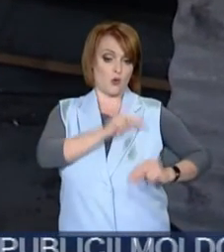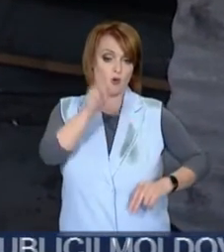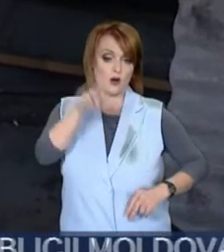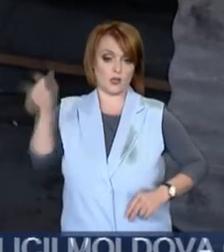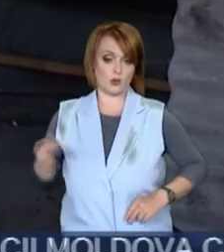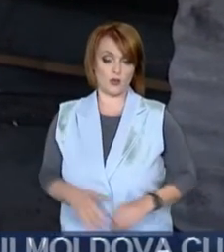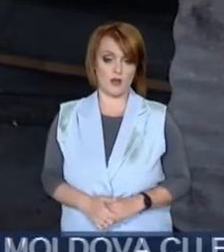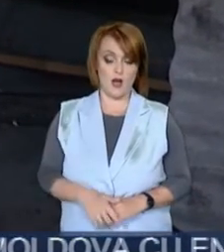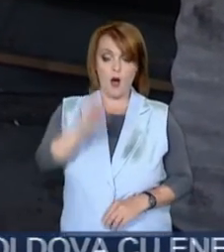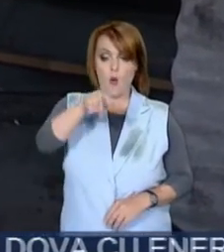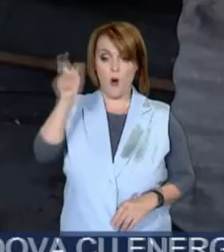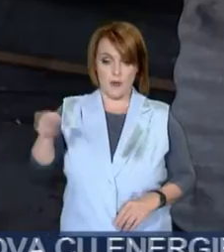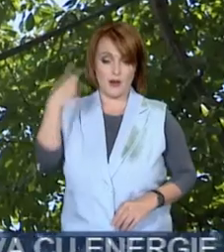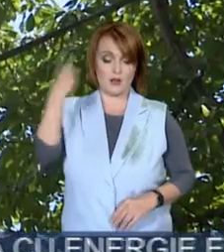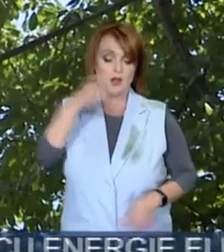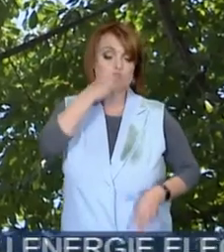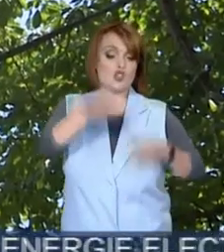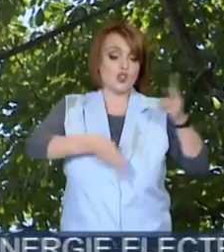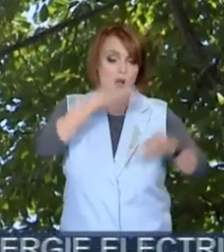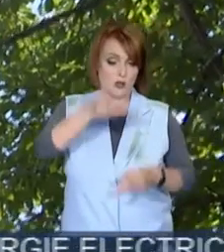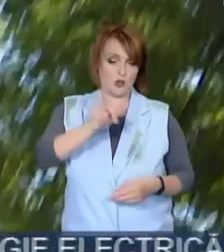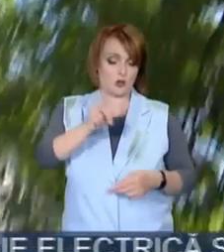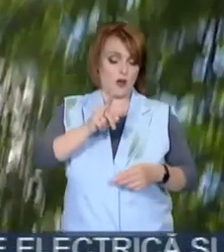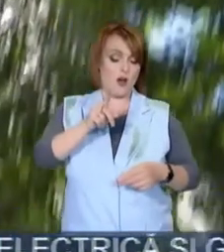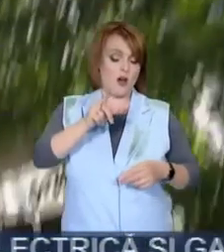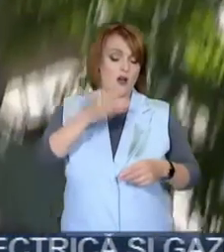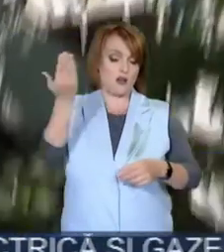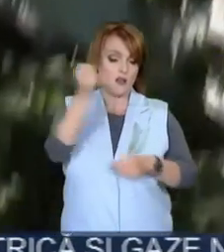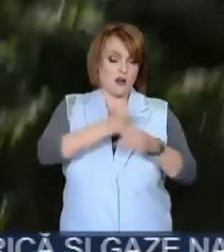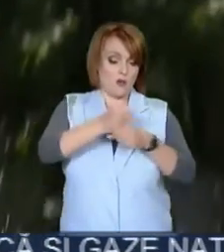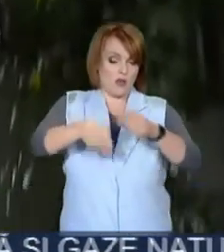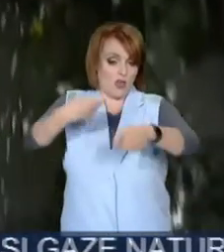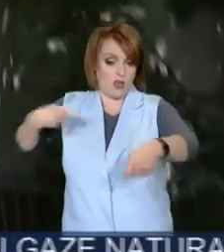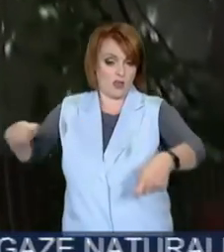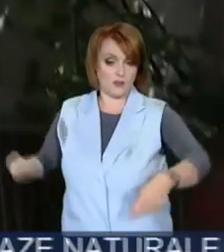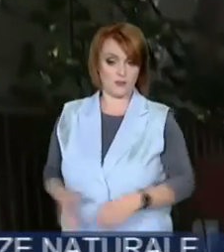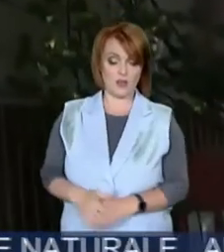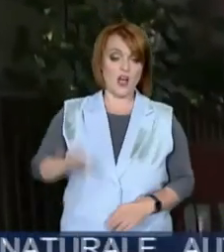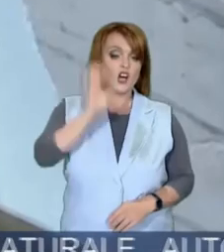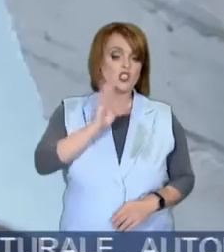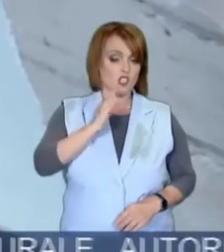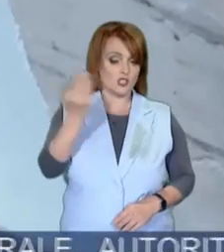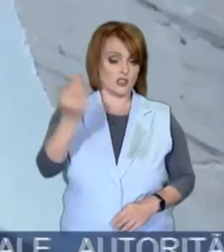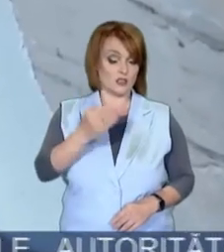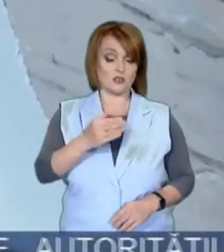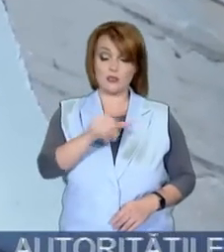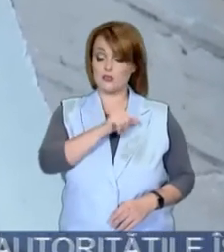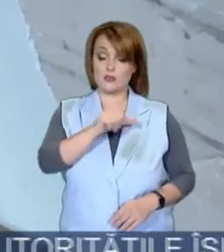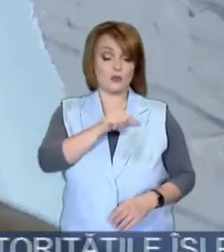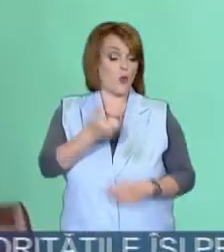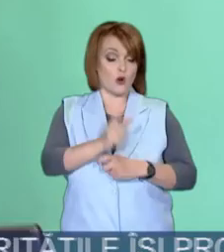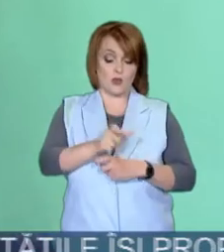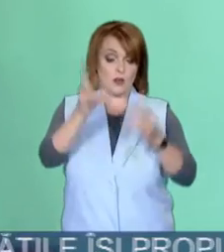că lucrările tărăgânează. Apartamentul Lidiei Levițcaia a fost unul dintre cele mai afectate în urma furtunii din luna